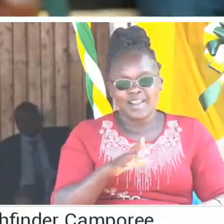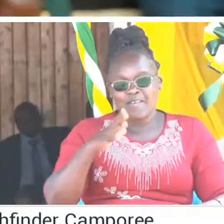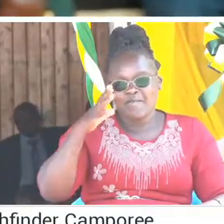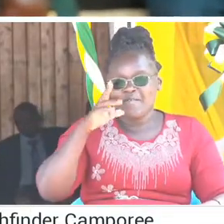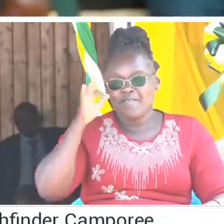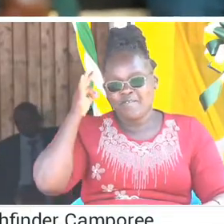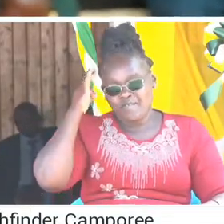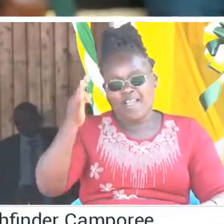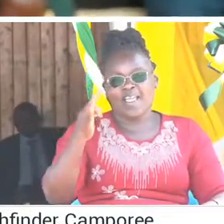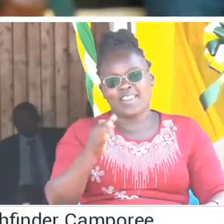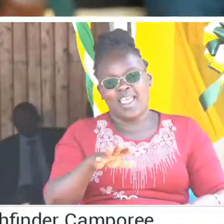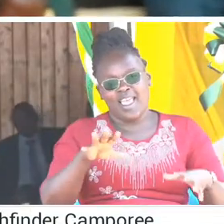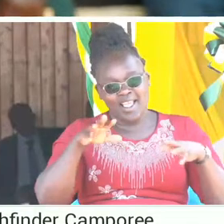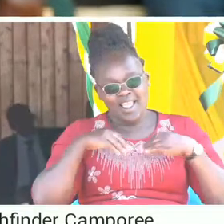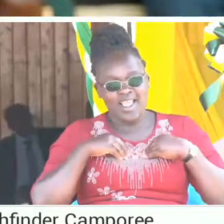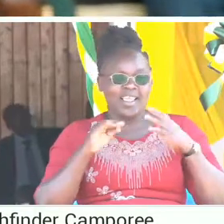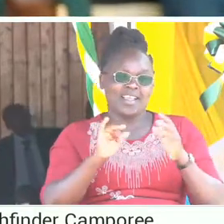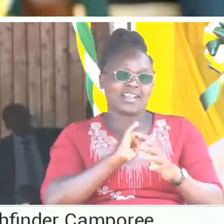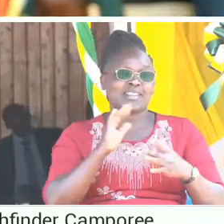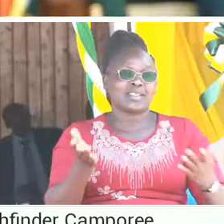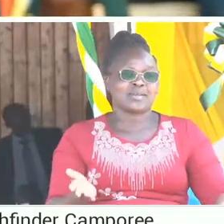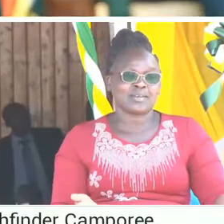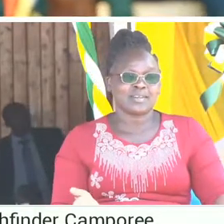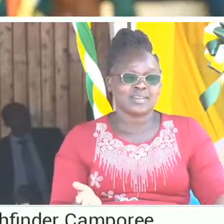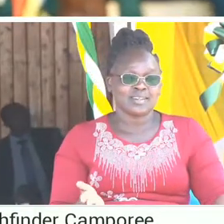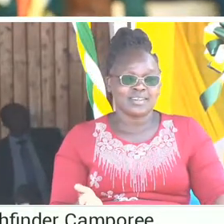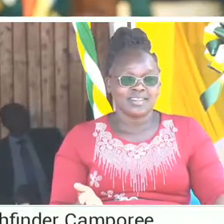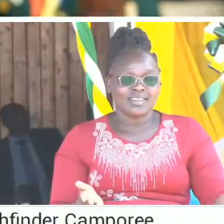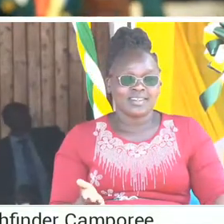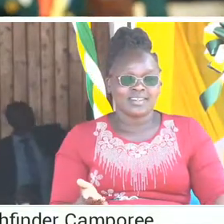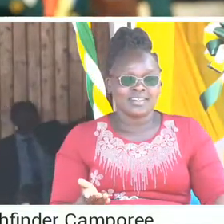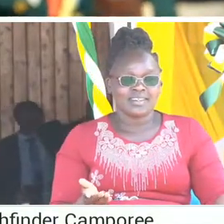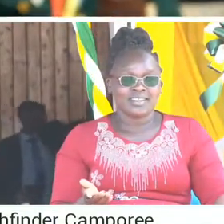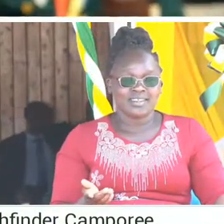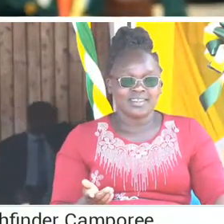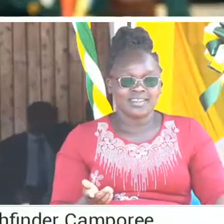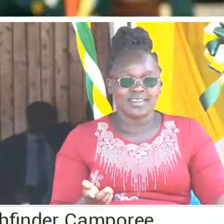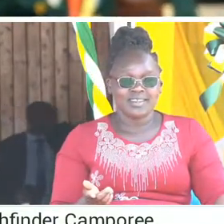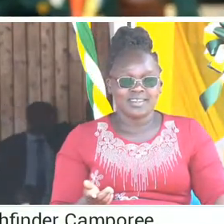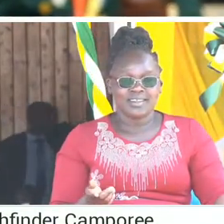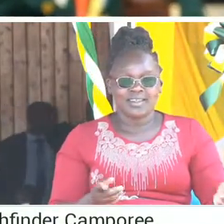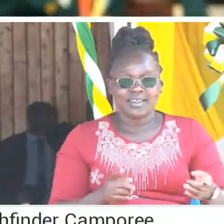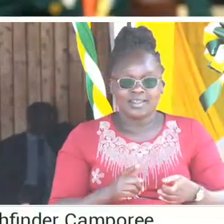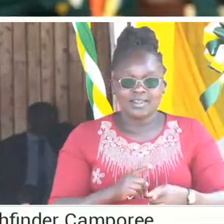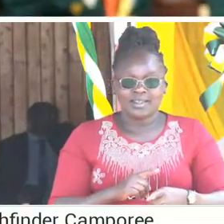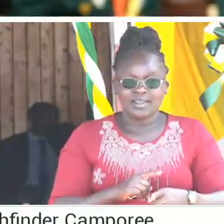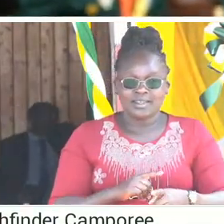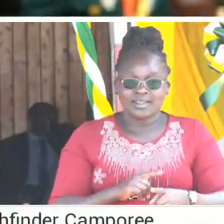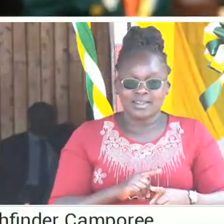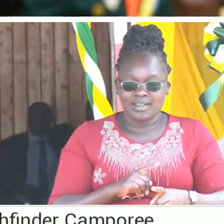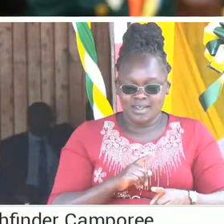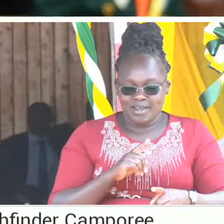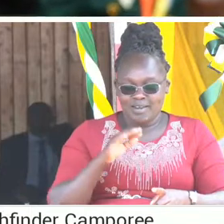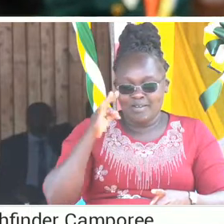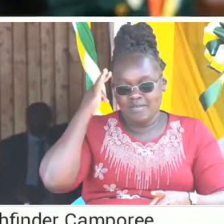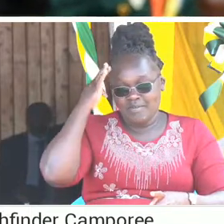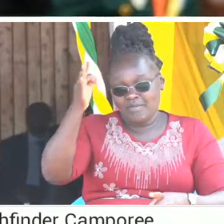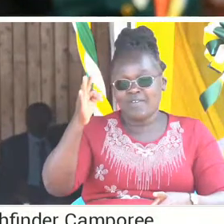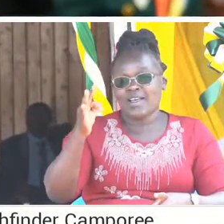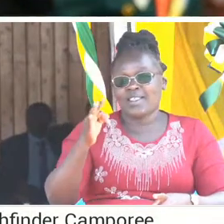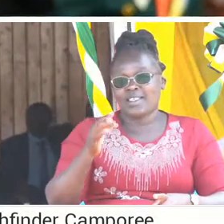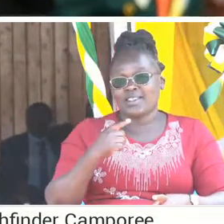asifiwe. Lakini sikuoni, moshi ni mwingi. Baba akacheka. Akasema, ndio,